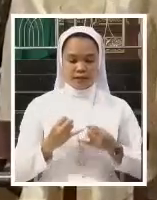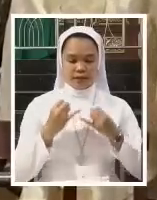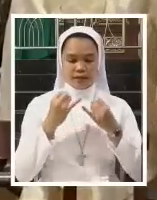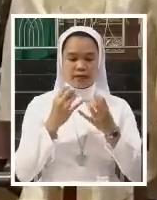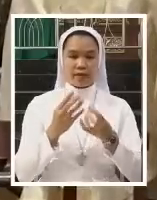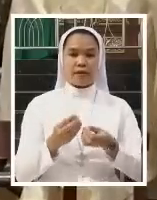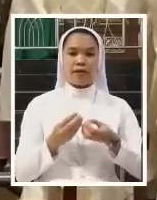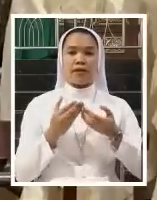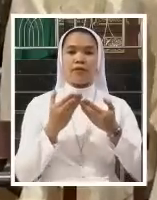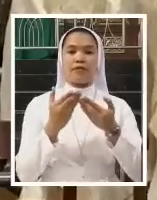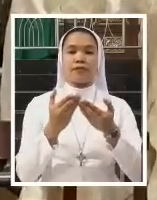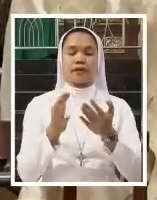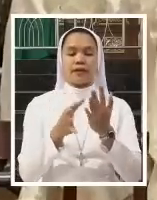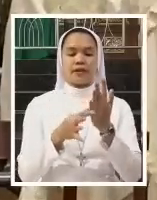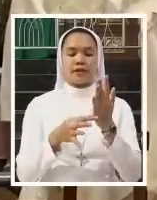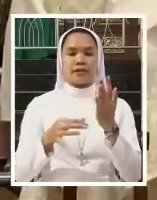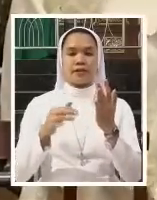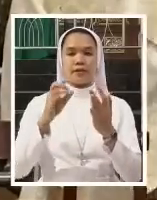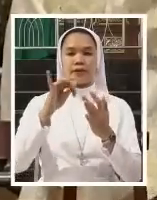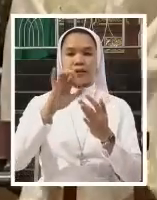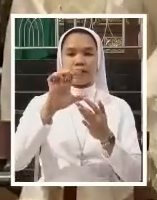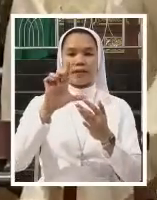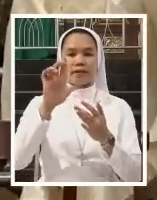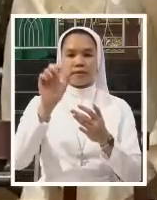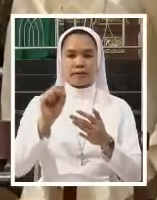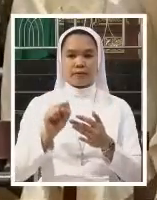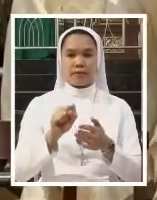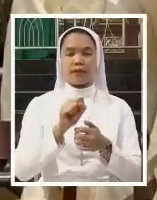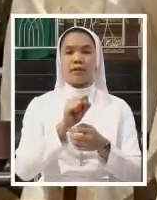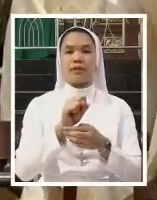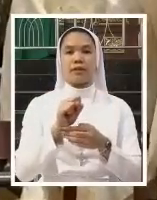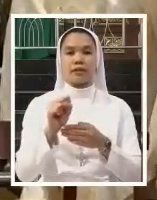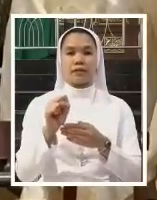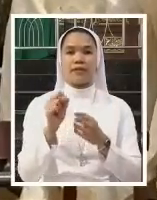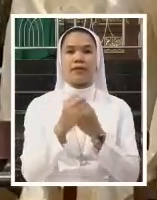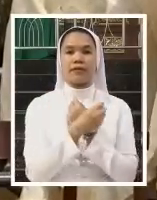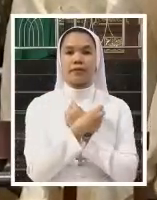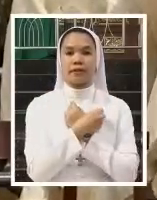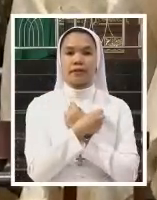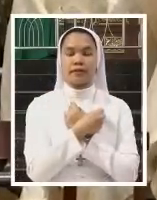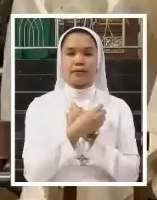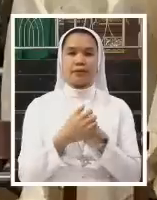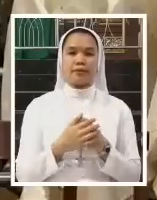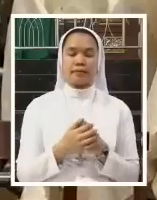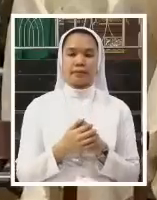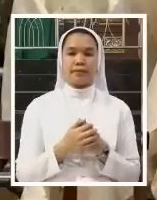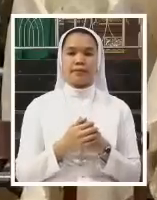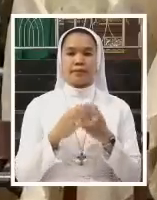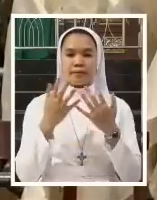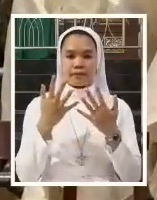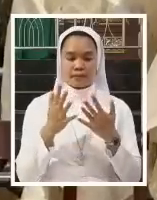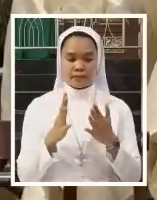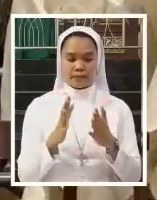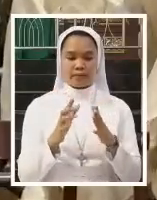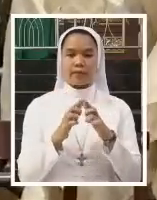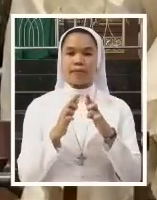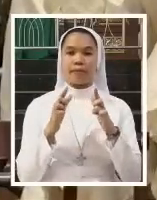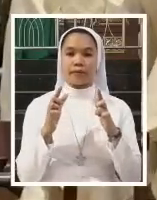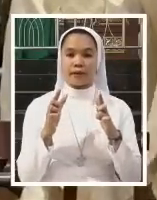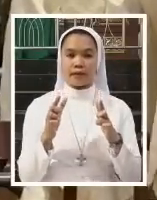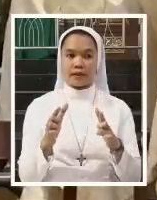kan lana sa sakramento ning sa imong pagkamuot. Pagkatapos kang dakulang